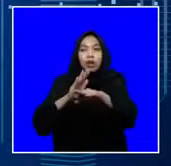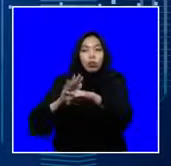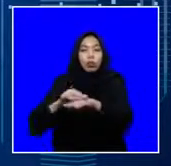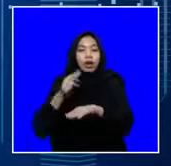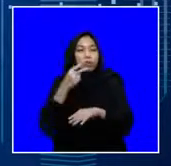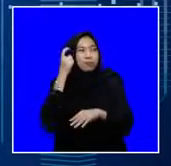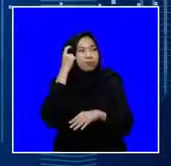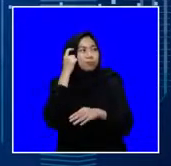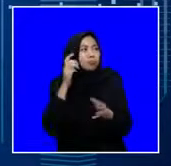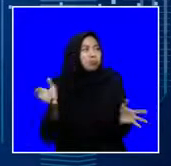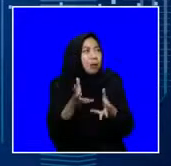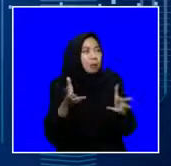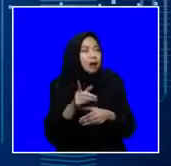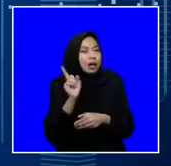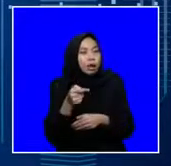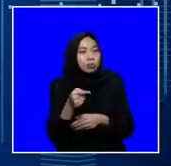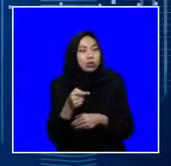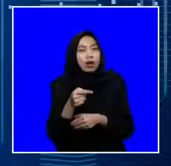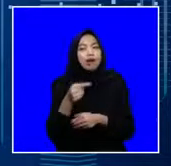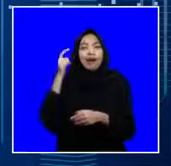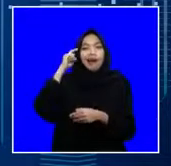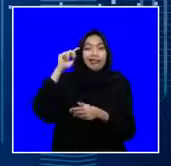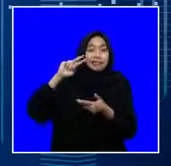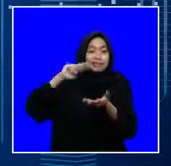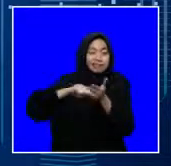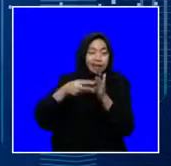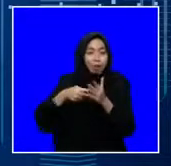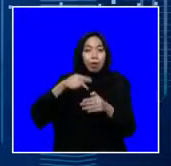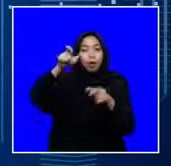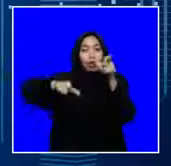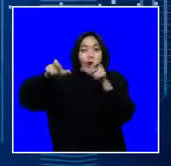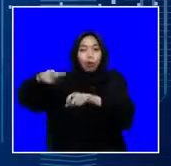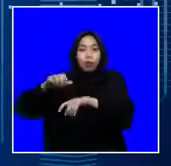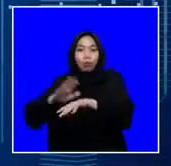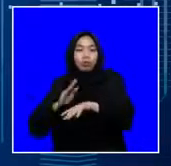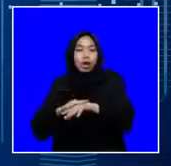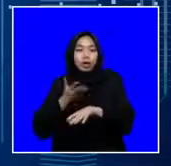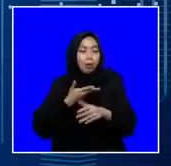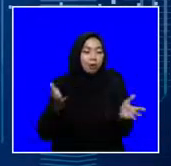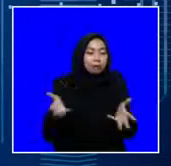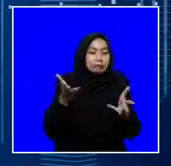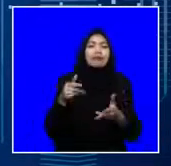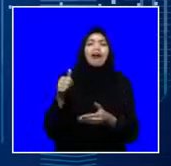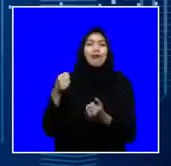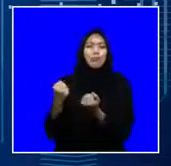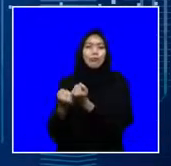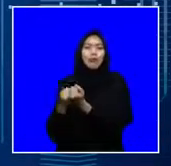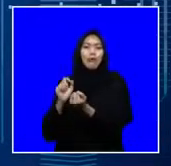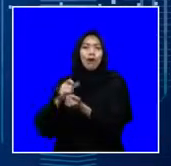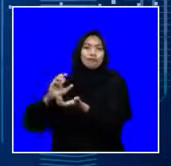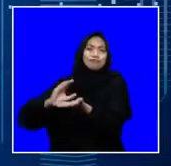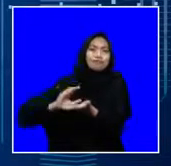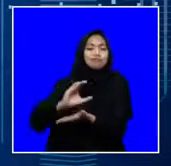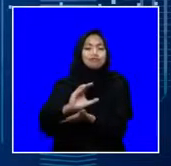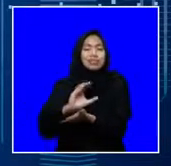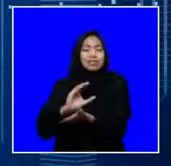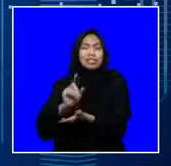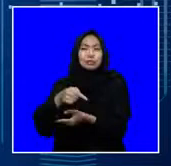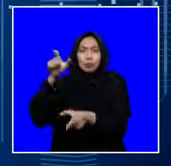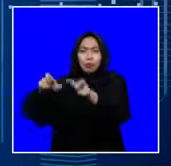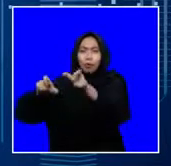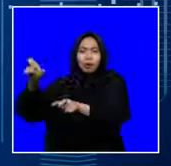kita harus ada spesifik porsi untuk para budayawan, dan ini merupakan hal yang sangat membanggakan buat saya karena kontribusi